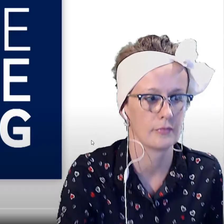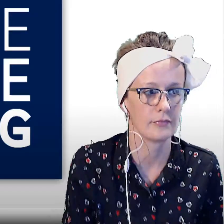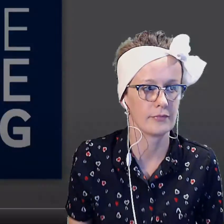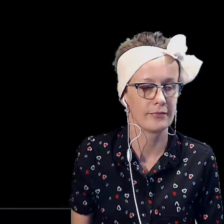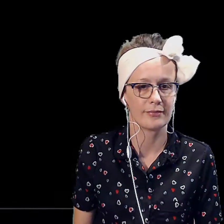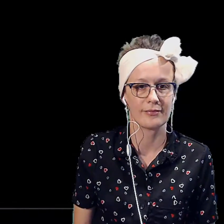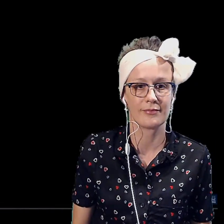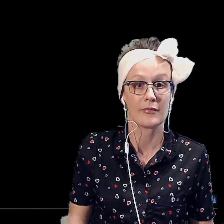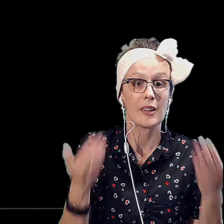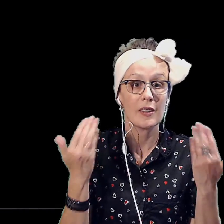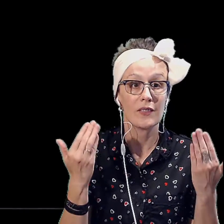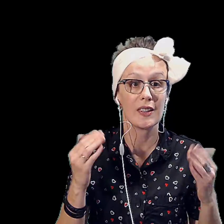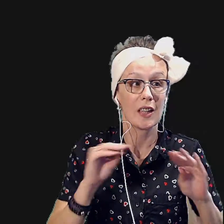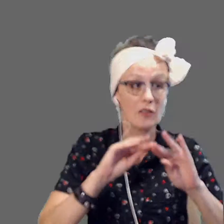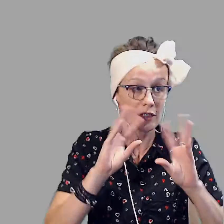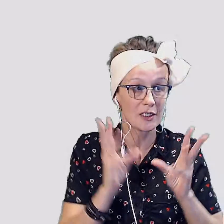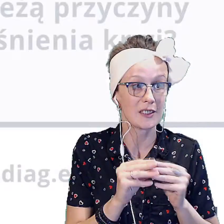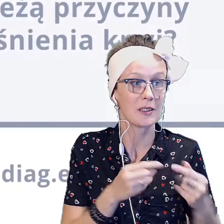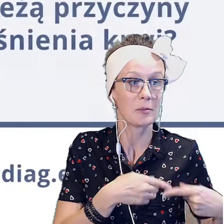teraz